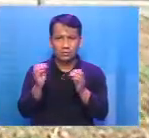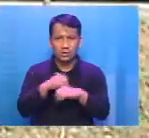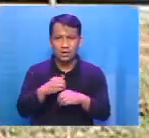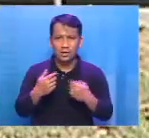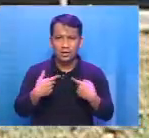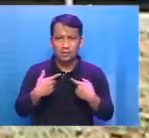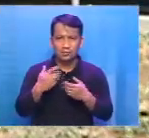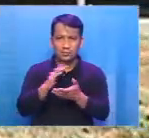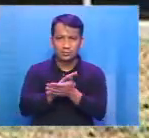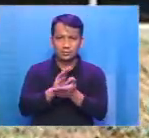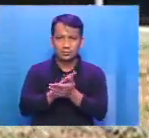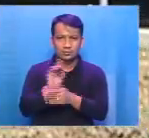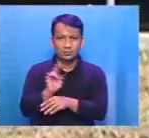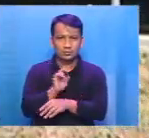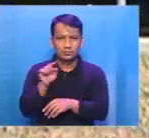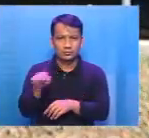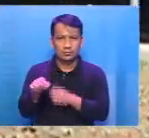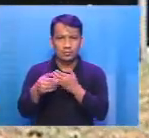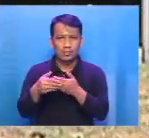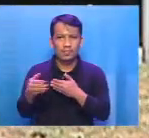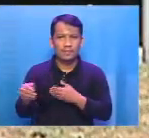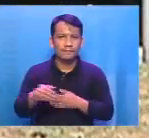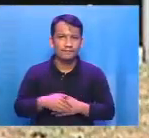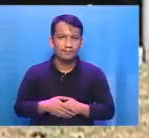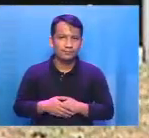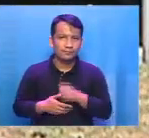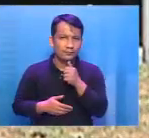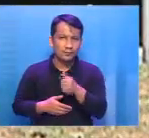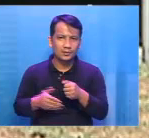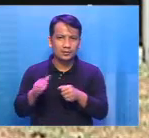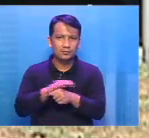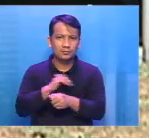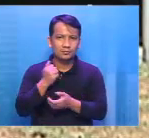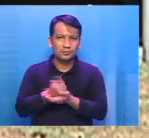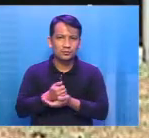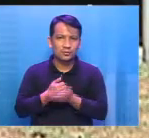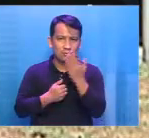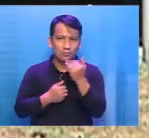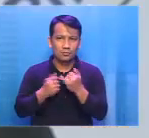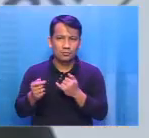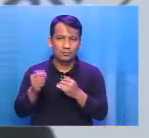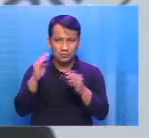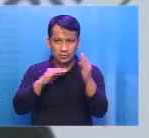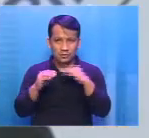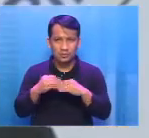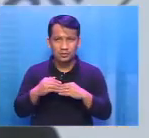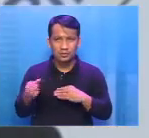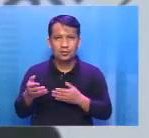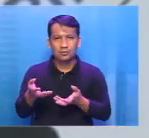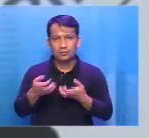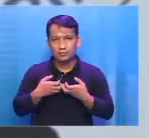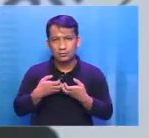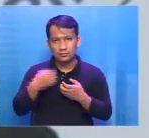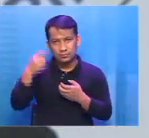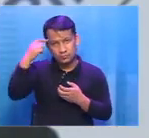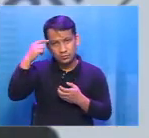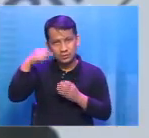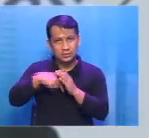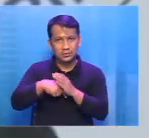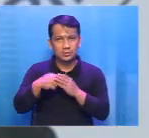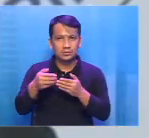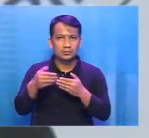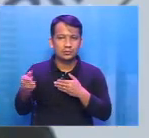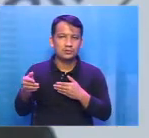ng paaralang nakagamit nito. Hindi pa siya fully certified kasi may mga issue pa kami. Gusto naman natin critical thinkers yung mga